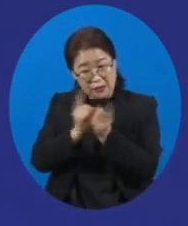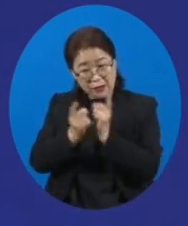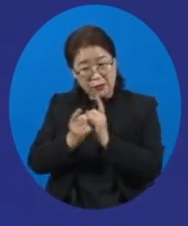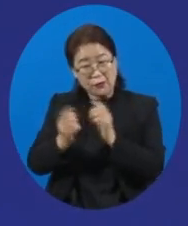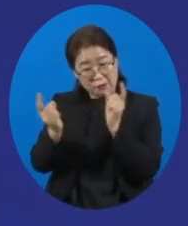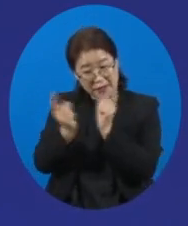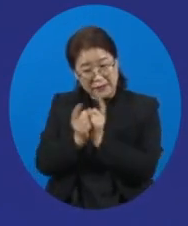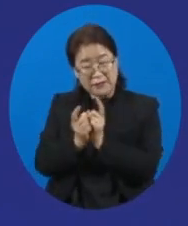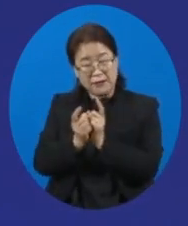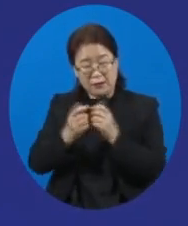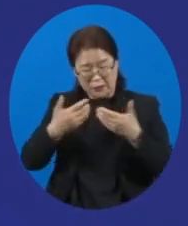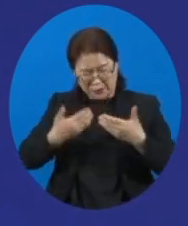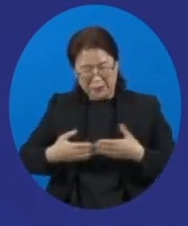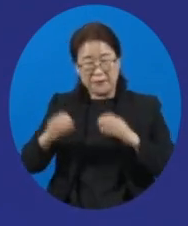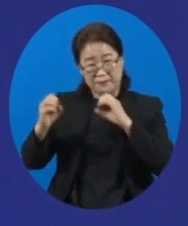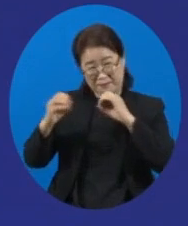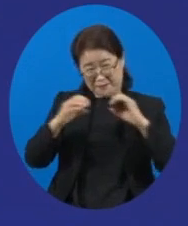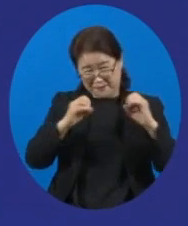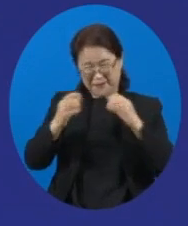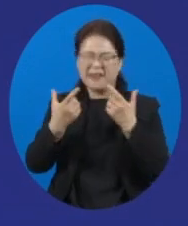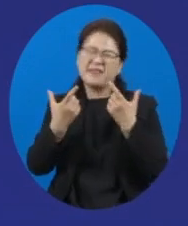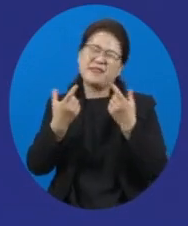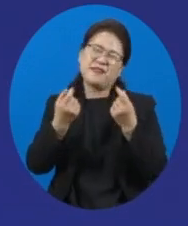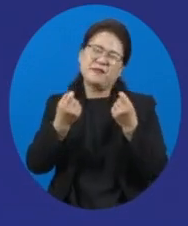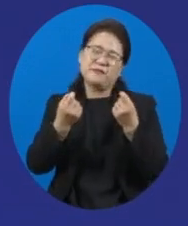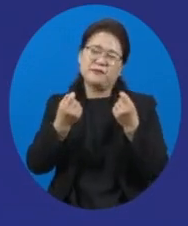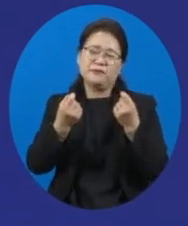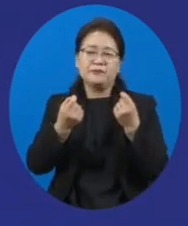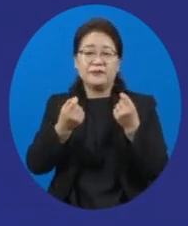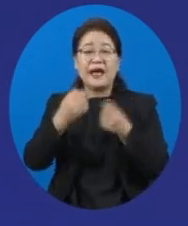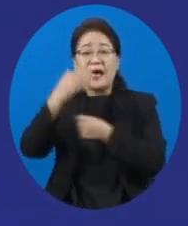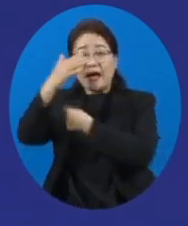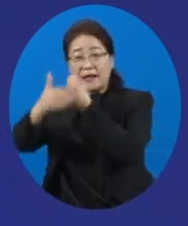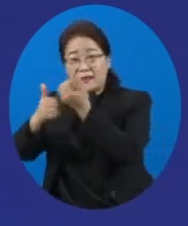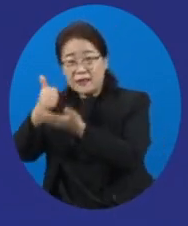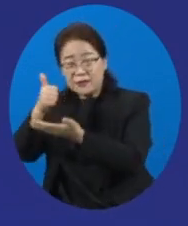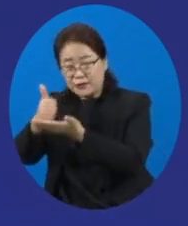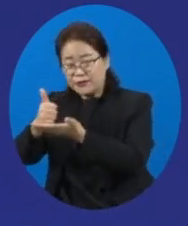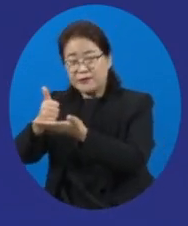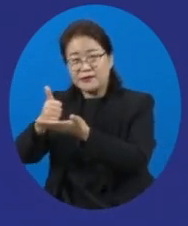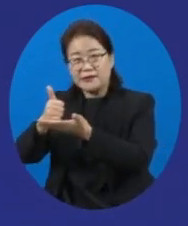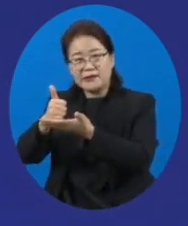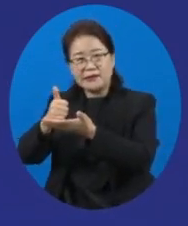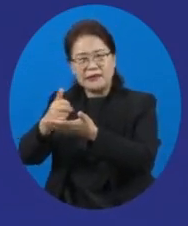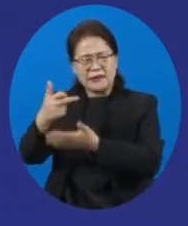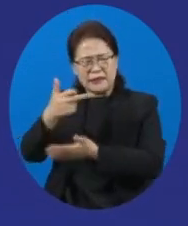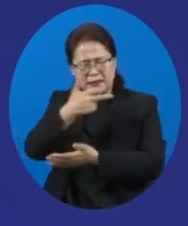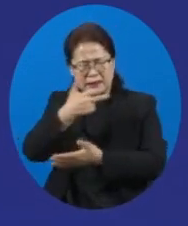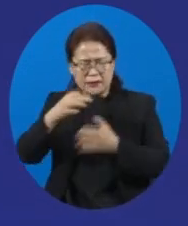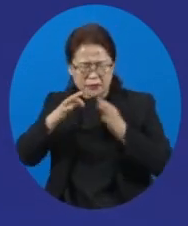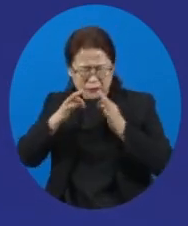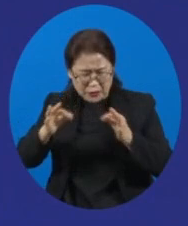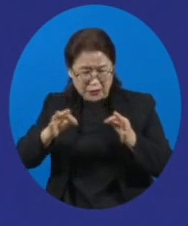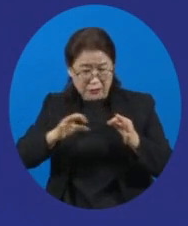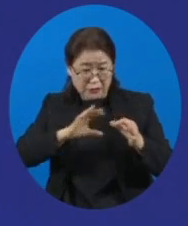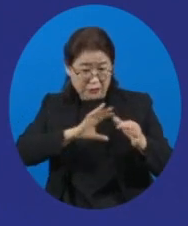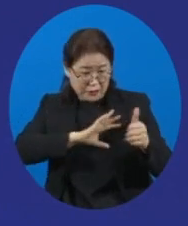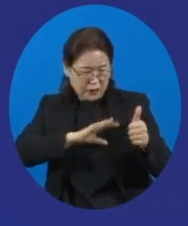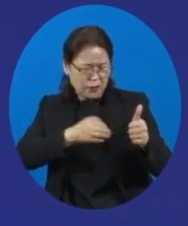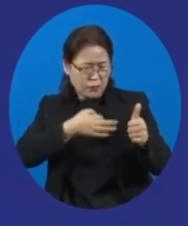조용한 대화를 나눌 때 사용되는 말이에요. 그러니까 하나님은 큰 소리로 아담을 부르시고 난